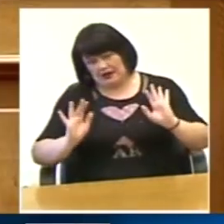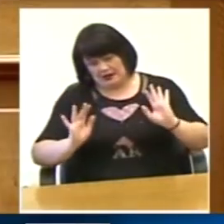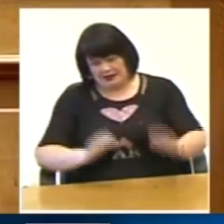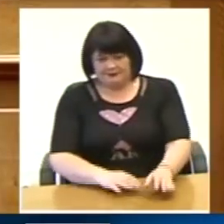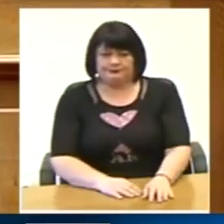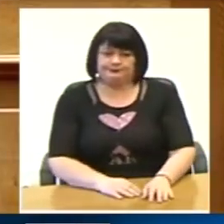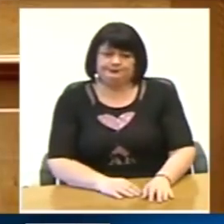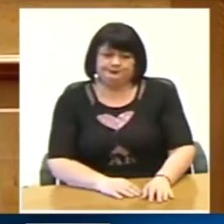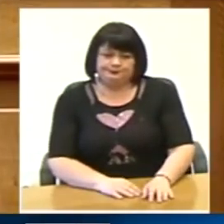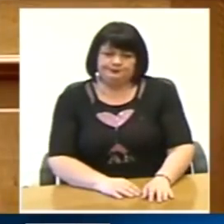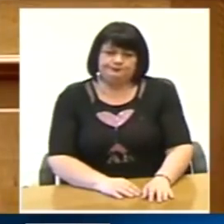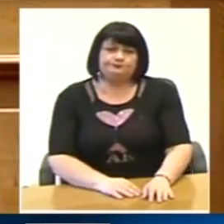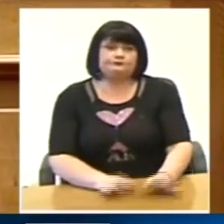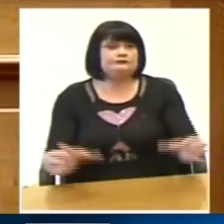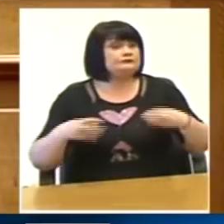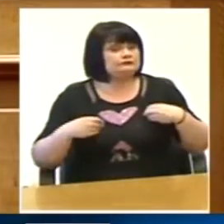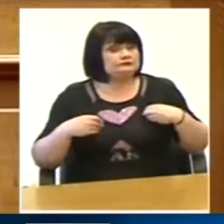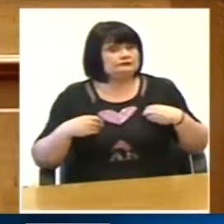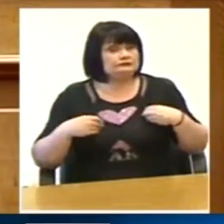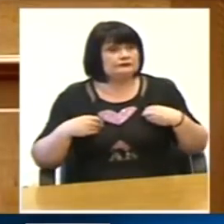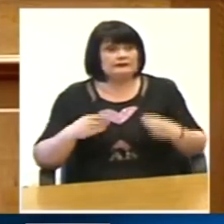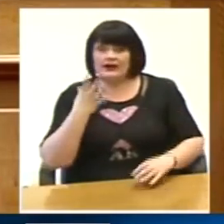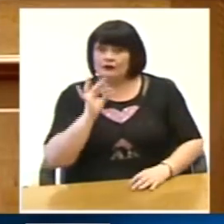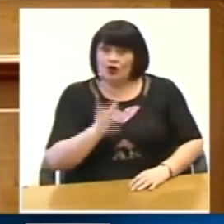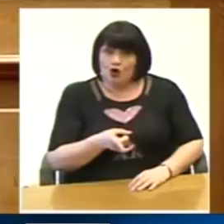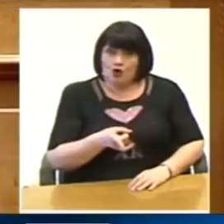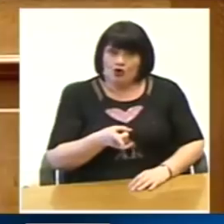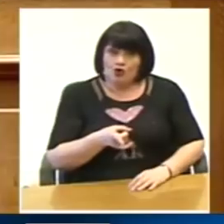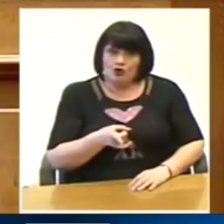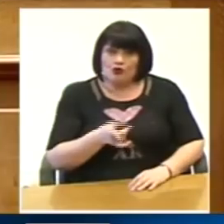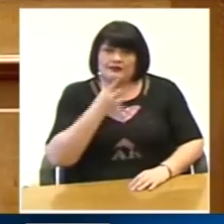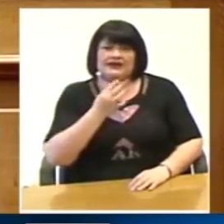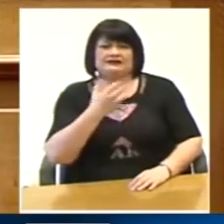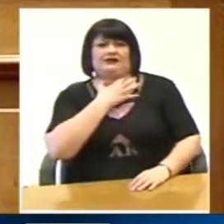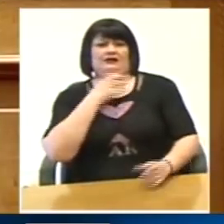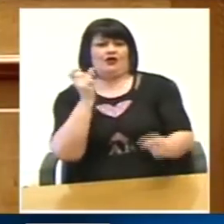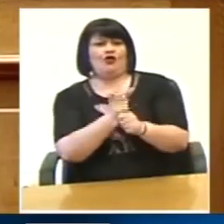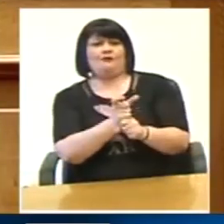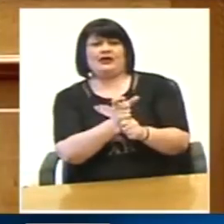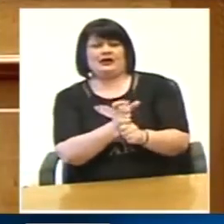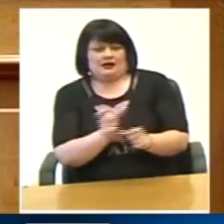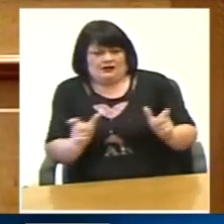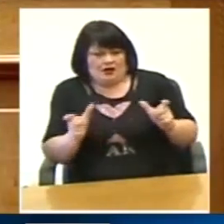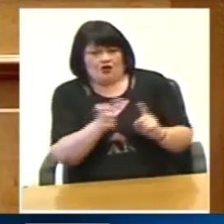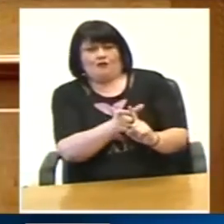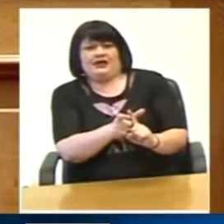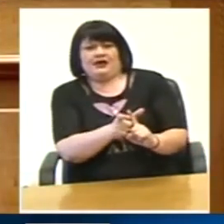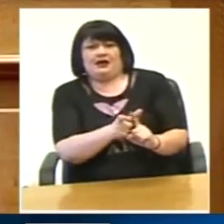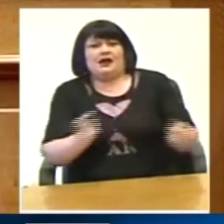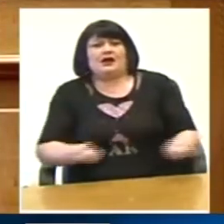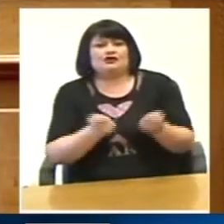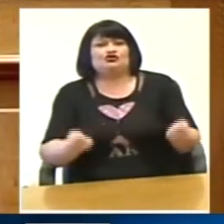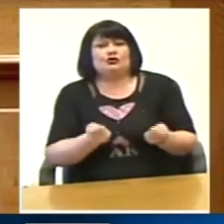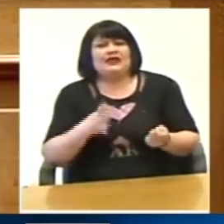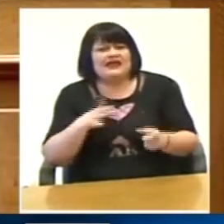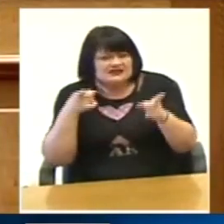Και δεν το δέχτηκαν ακριβώς, γιατί θέλετε την ομοιρία των εργαζόμενων, να συνεχιστεί η ομοιρία τους, θέλετε να